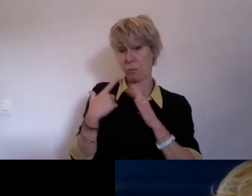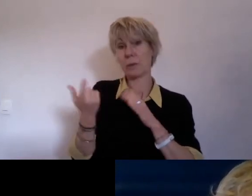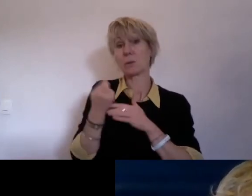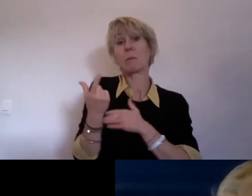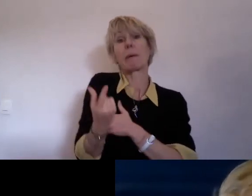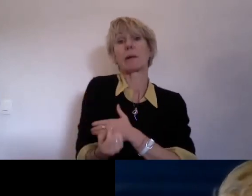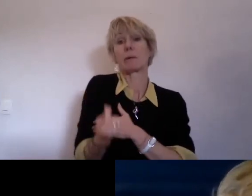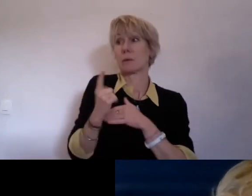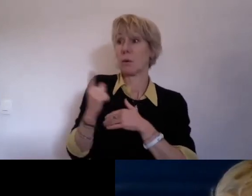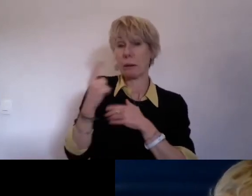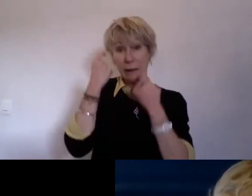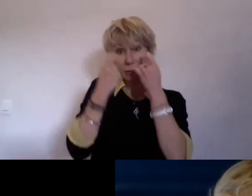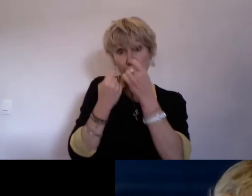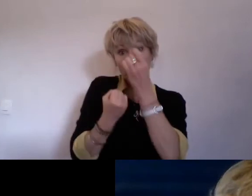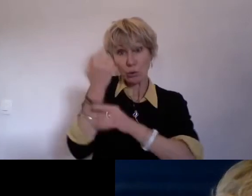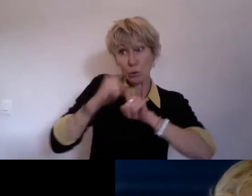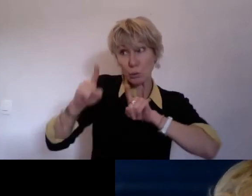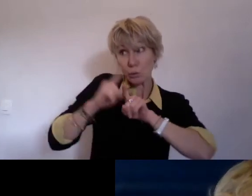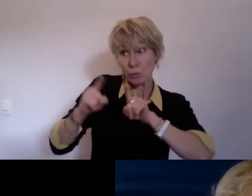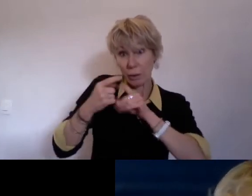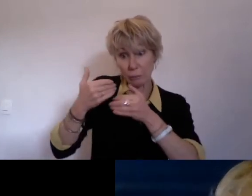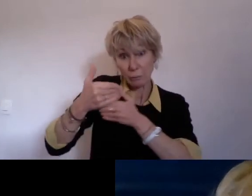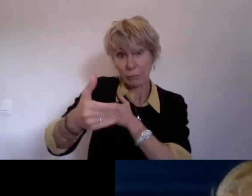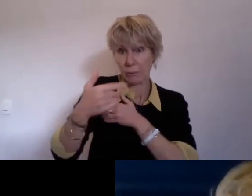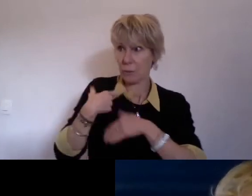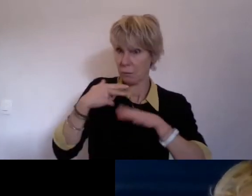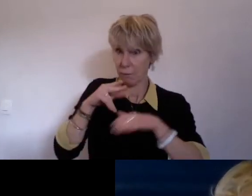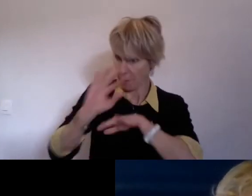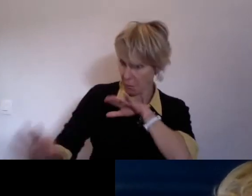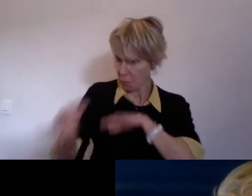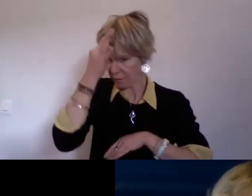très nouvelles. Et c'est encore une fois, on y va.